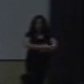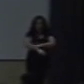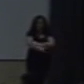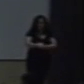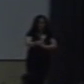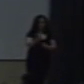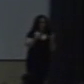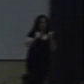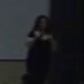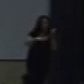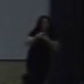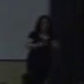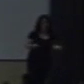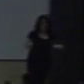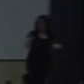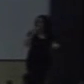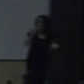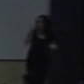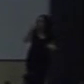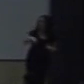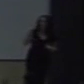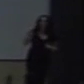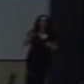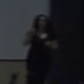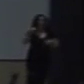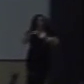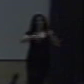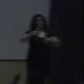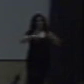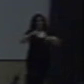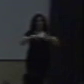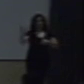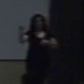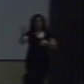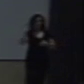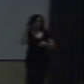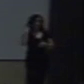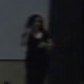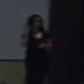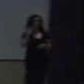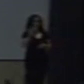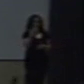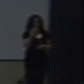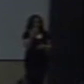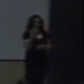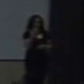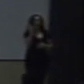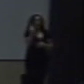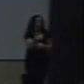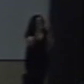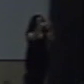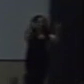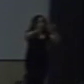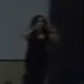doncs, també teníem accés als programes dels partits o als